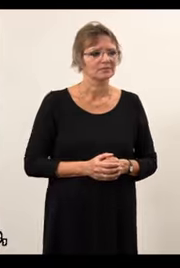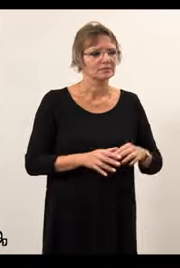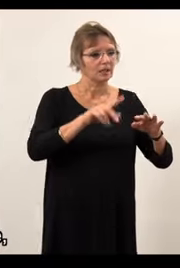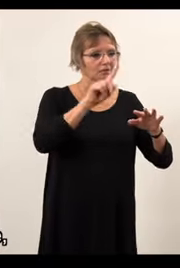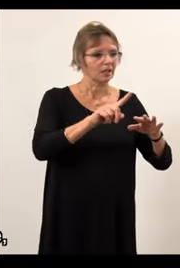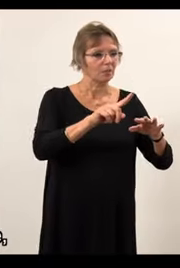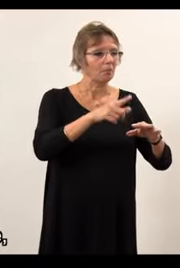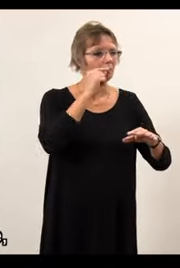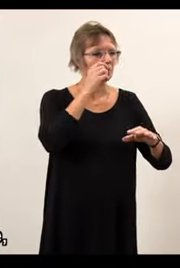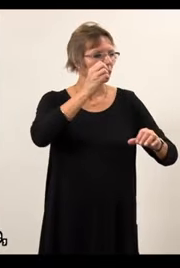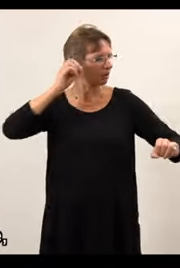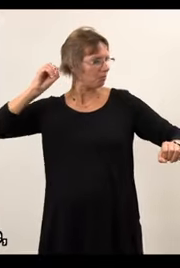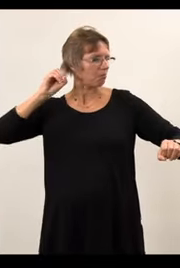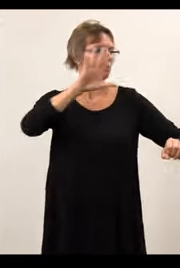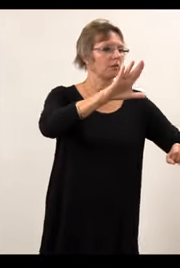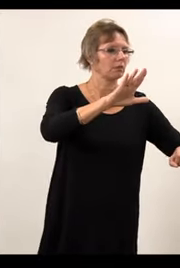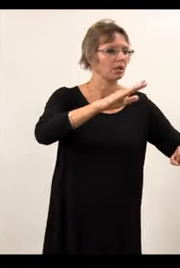C'était pas passé loin de sa tête cette fois-là. Hein.